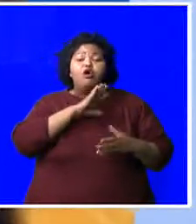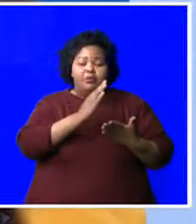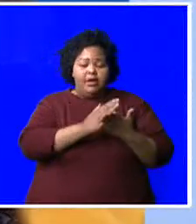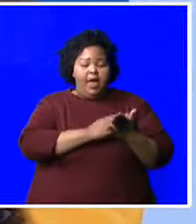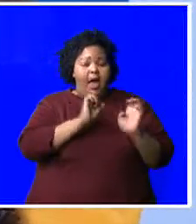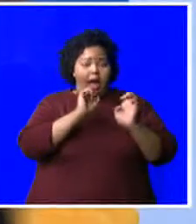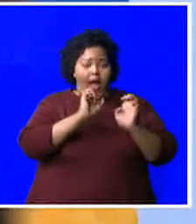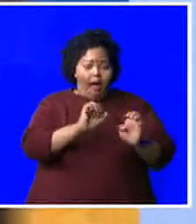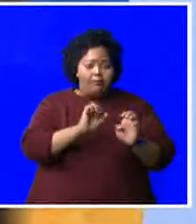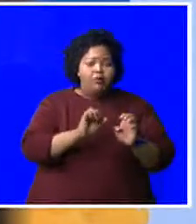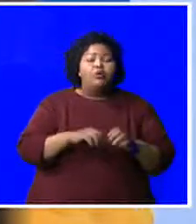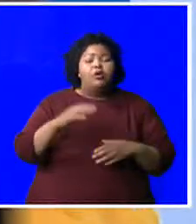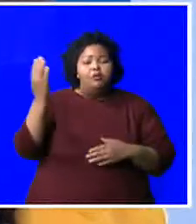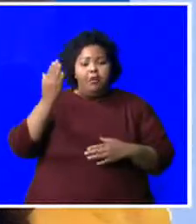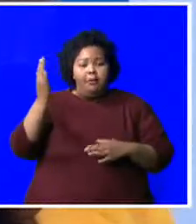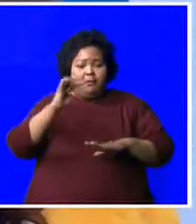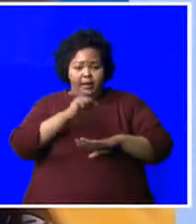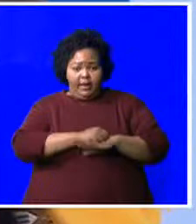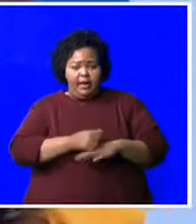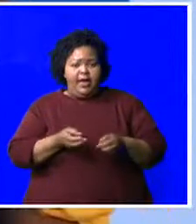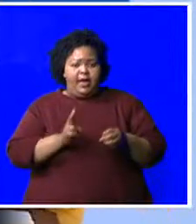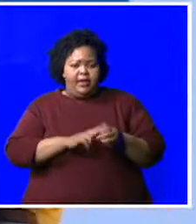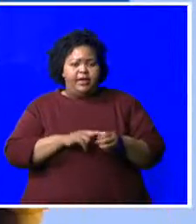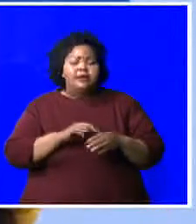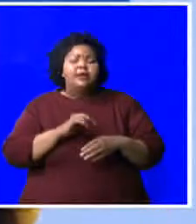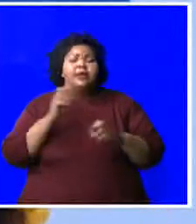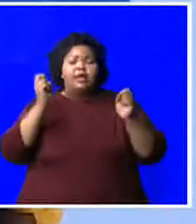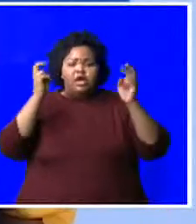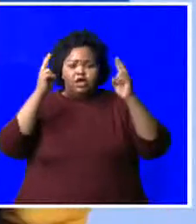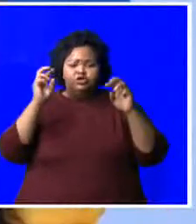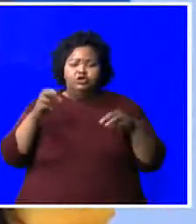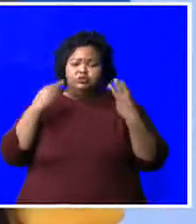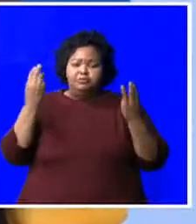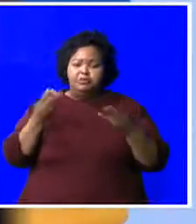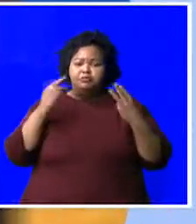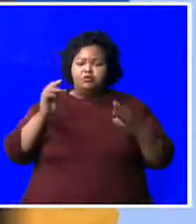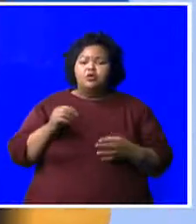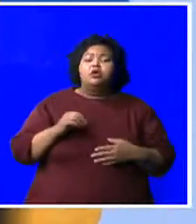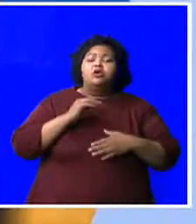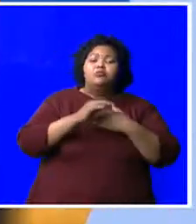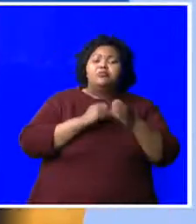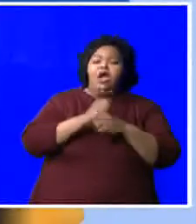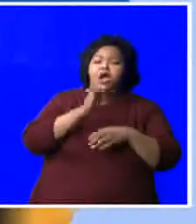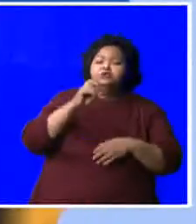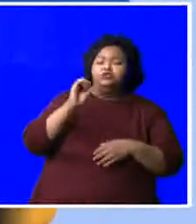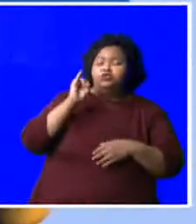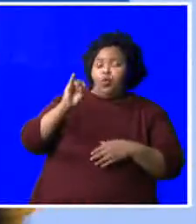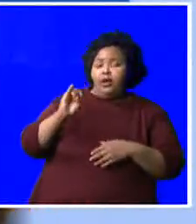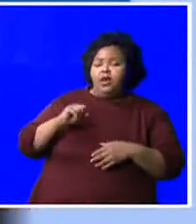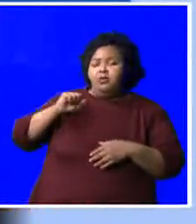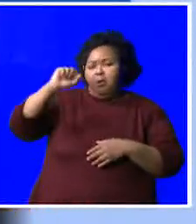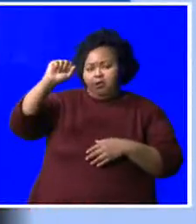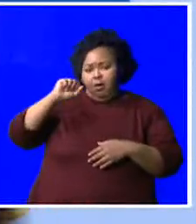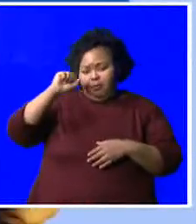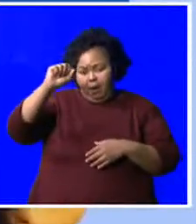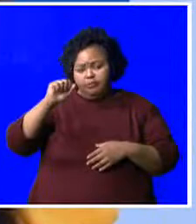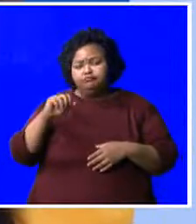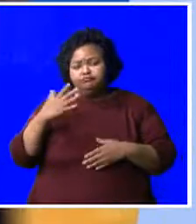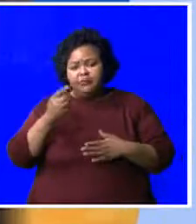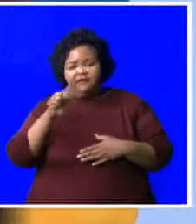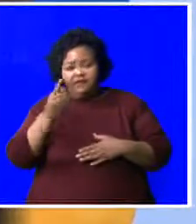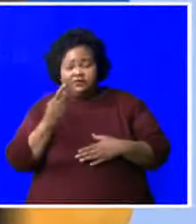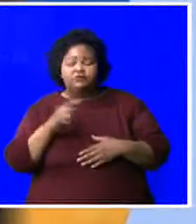silo sikhulu indzaba ye unrest futhi iphindze ifake ekhathi lokuthi labantu bahappy yini lokuliciniswa